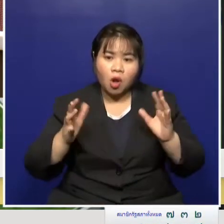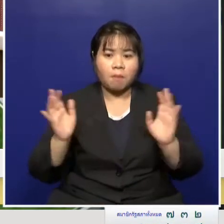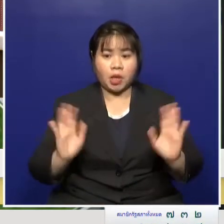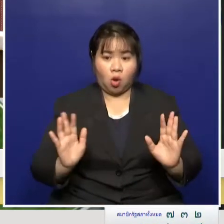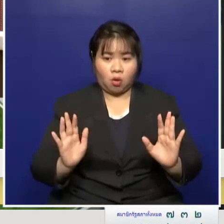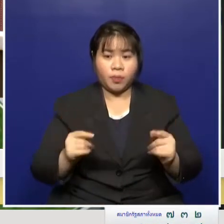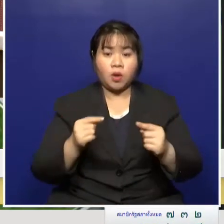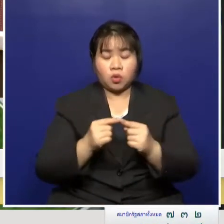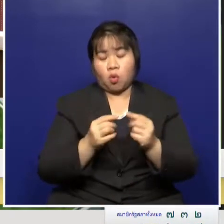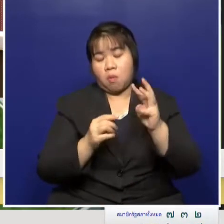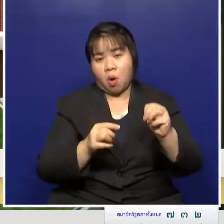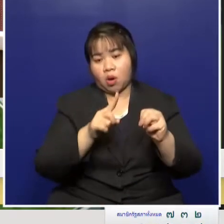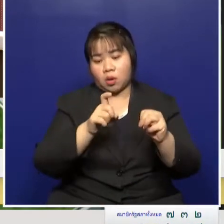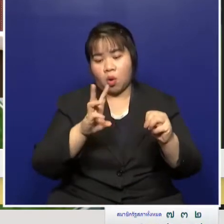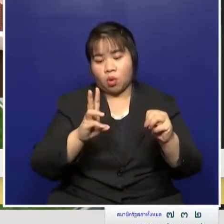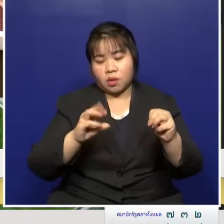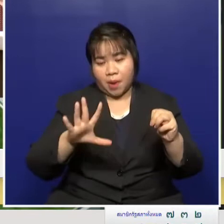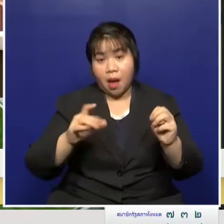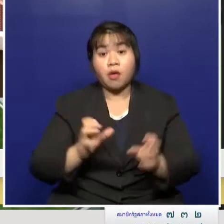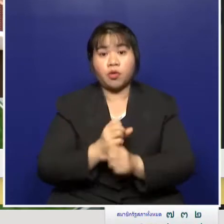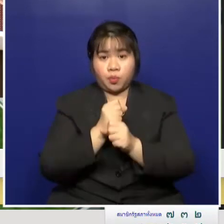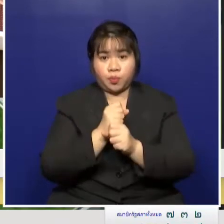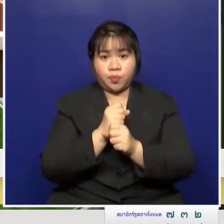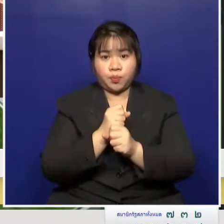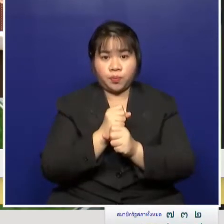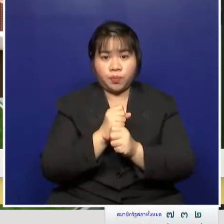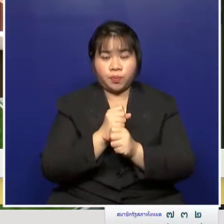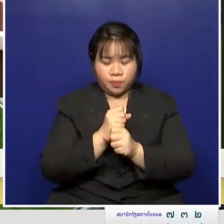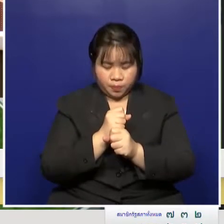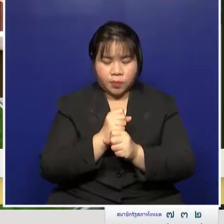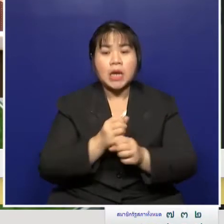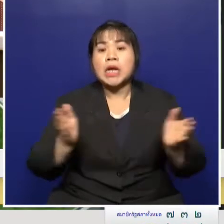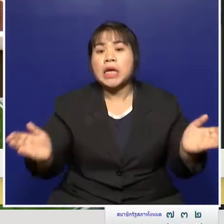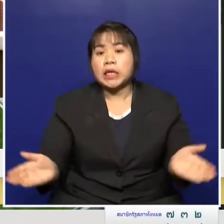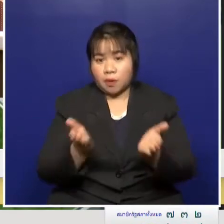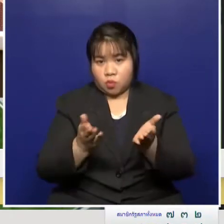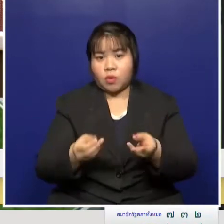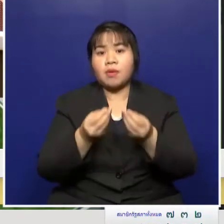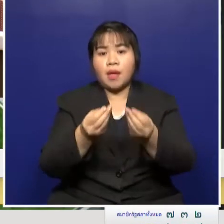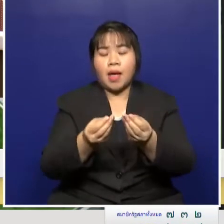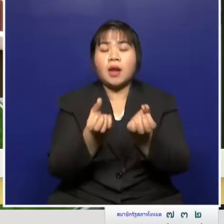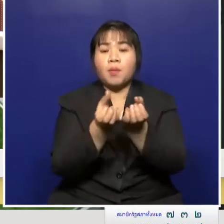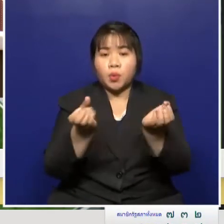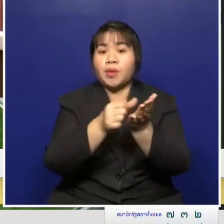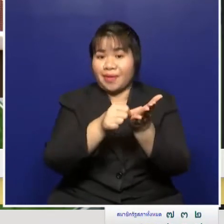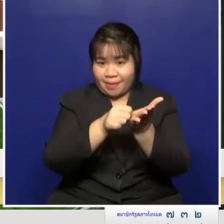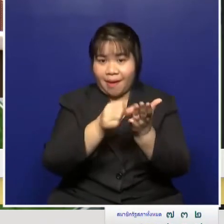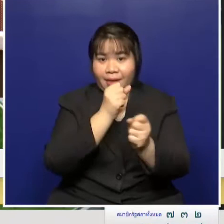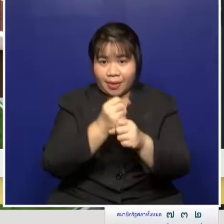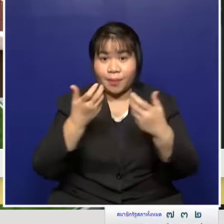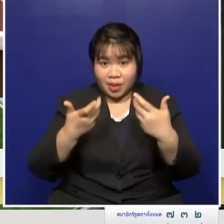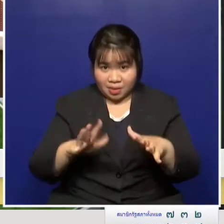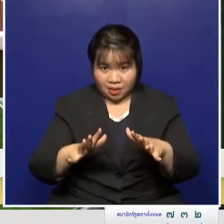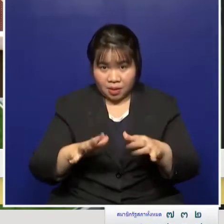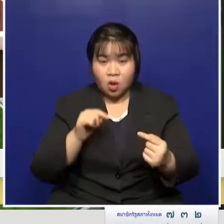รัฐธรรมนูญมาตรา165สรุปว่าจะสนับสนุนการแก้รัฐธรรมนูญให้เสร็จ